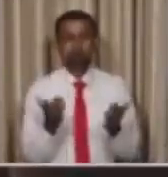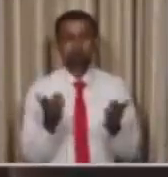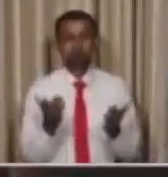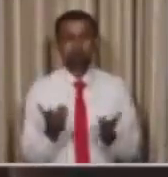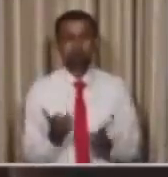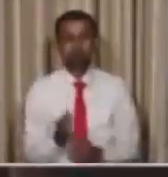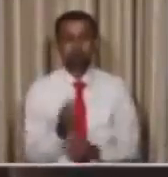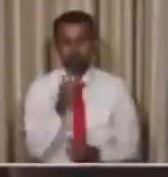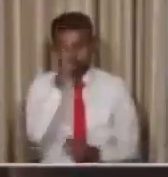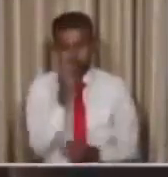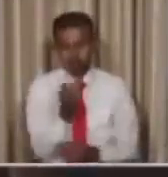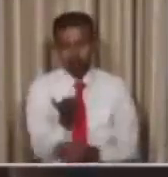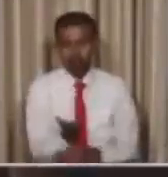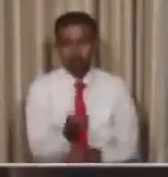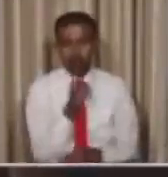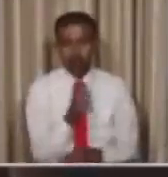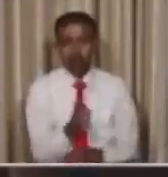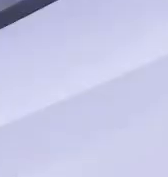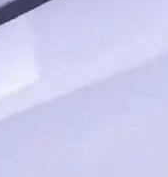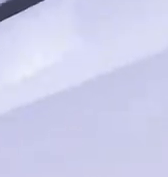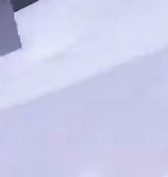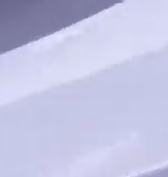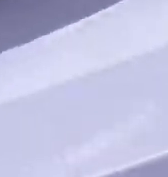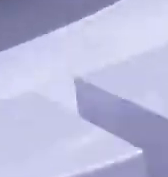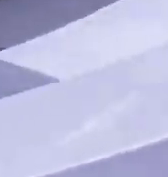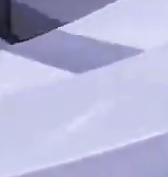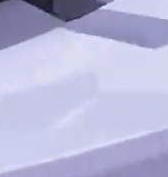අපි ජනාධිපතිතුමාගෙන් ඉල්ලා සිටිනවා. බොහොම ස්තුතියි.